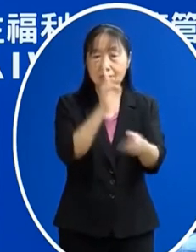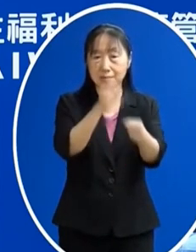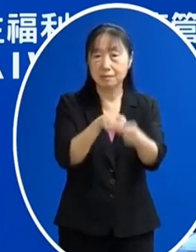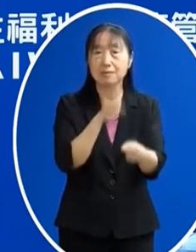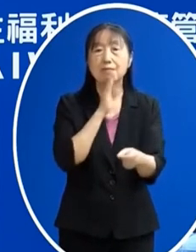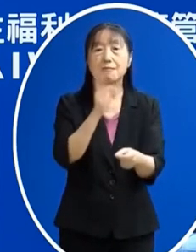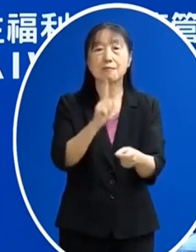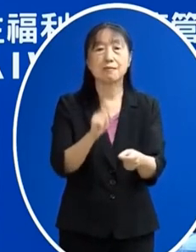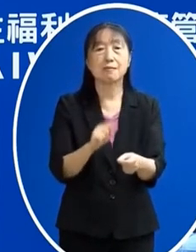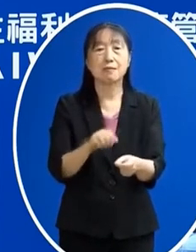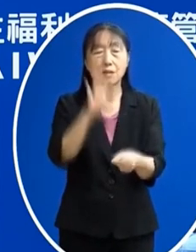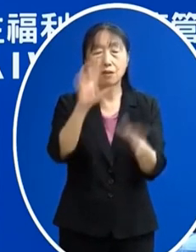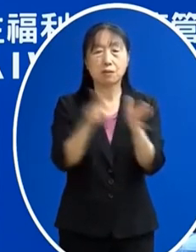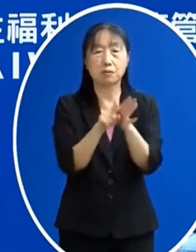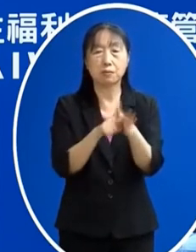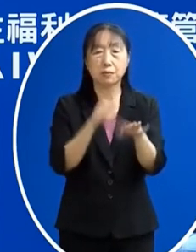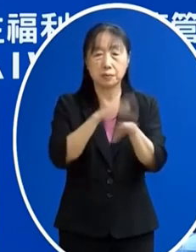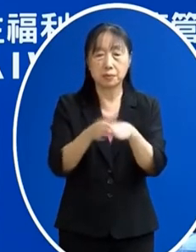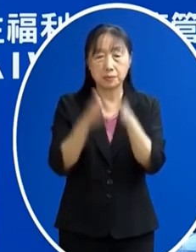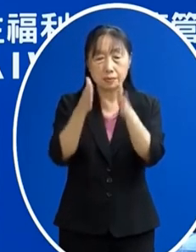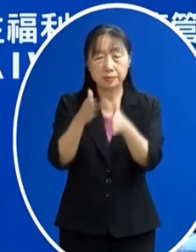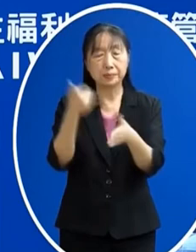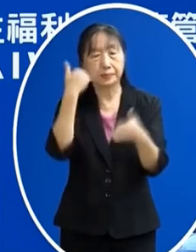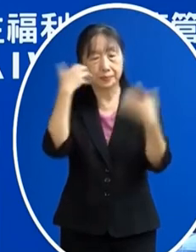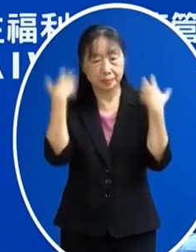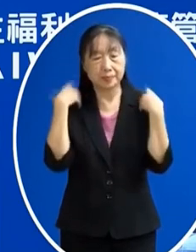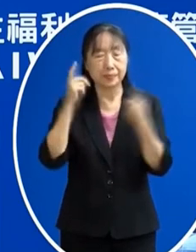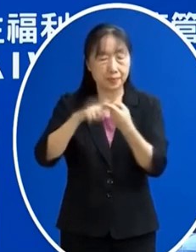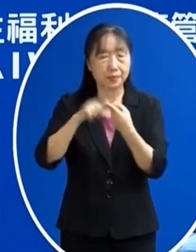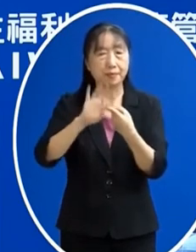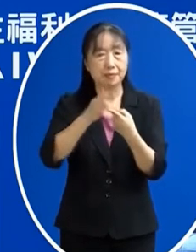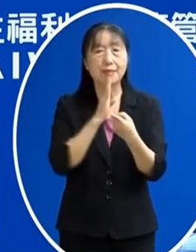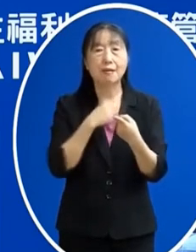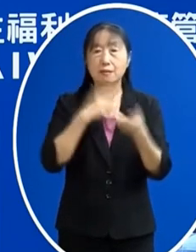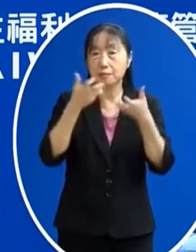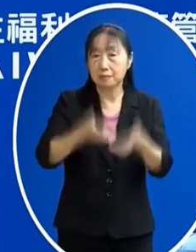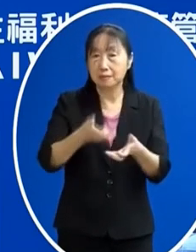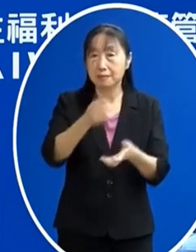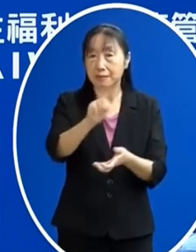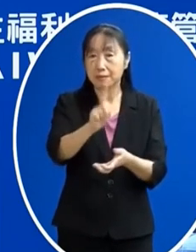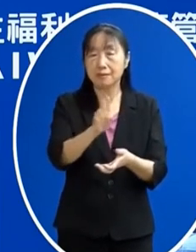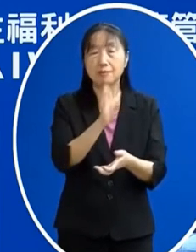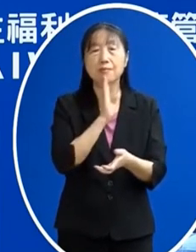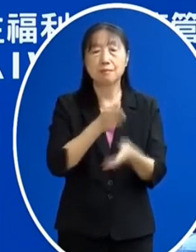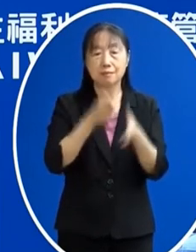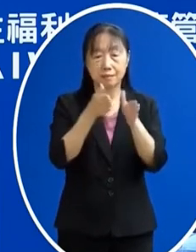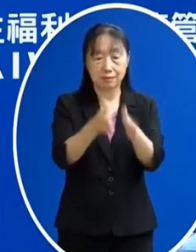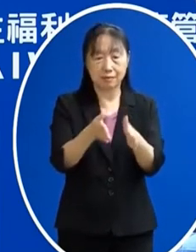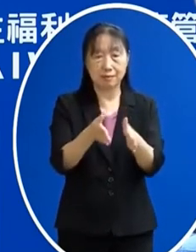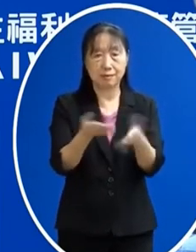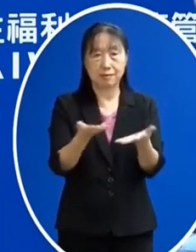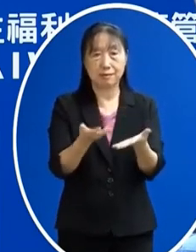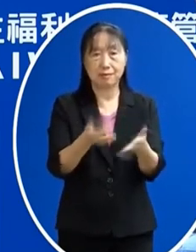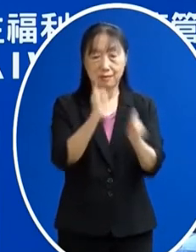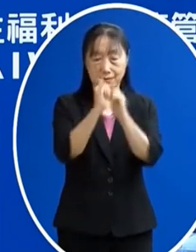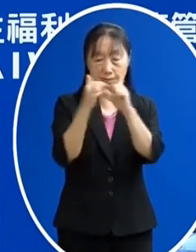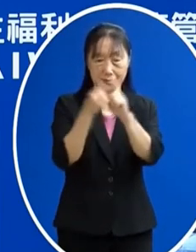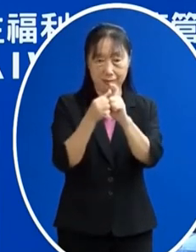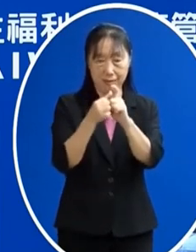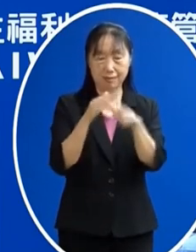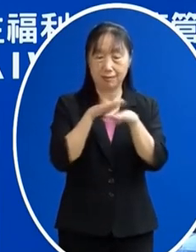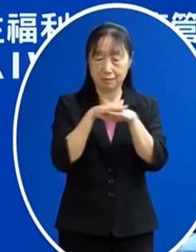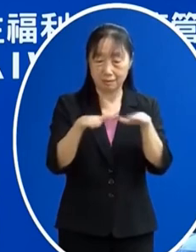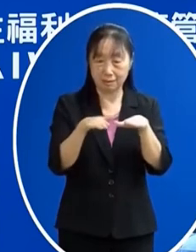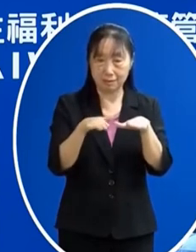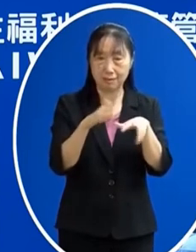当然有一些可能的就责最后会做，但是重要现在是要全力的，一方面是要社区能够